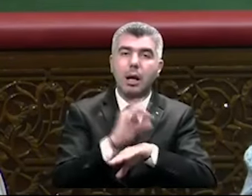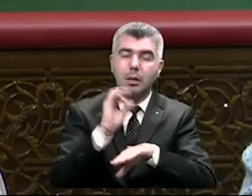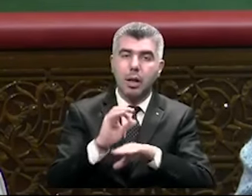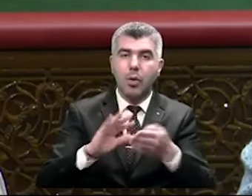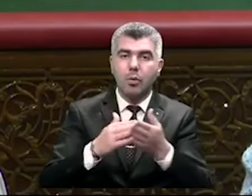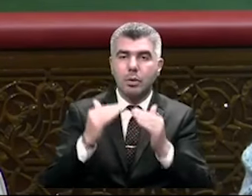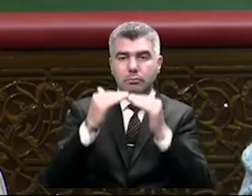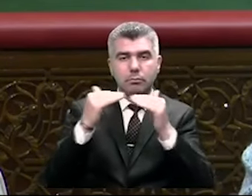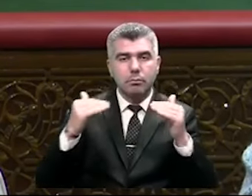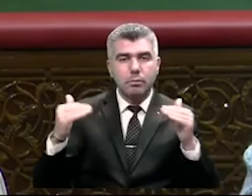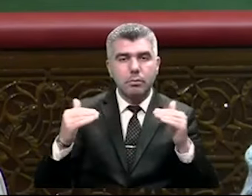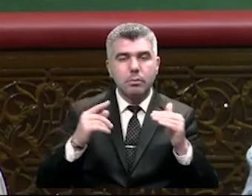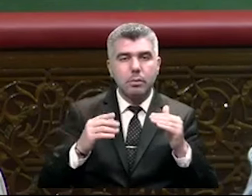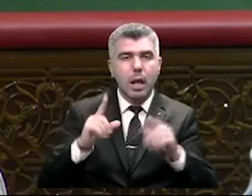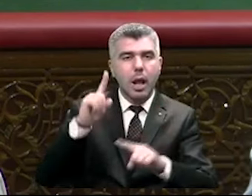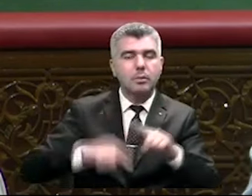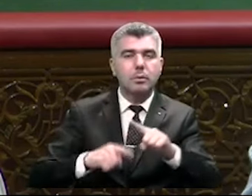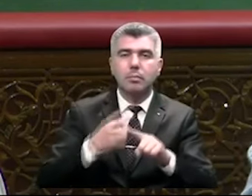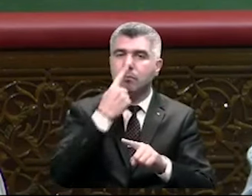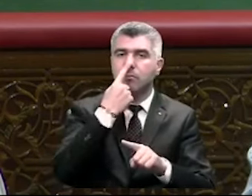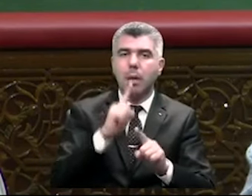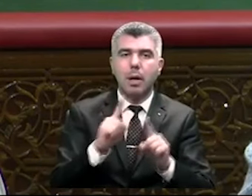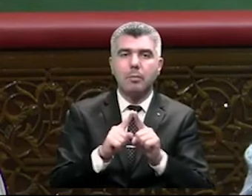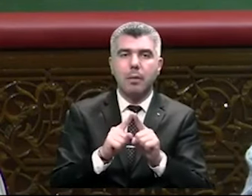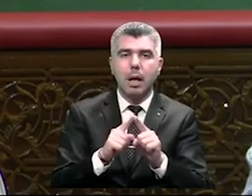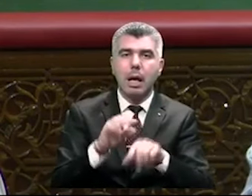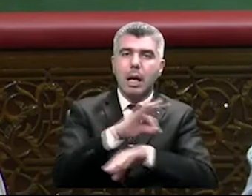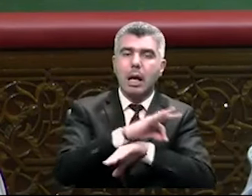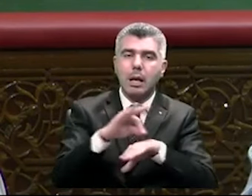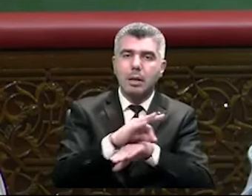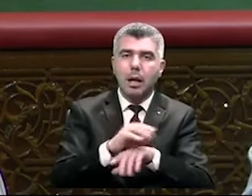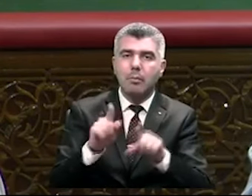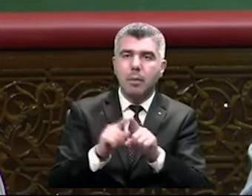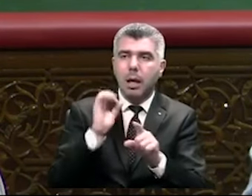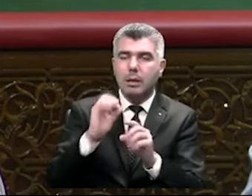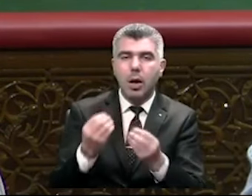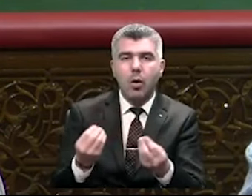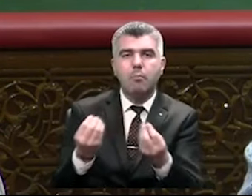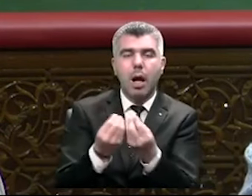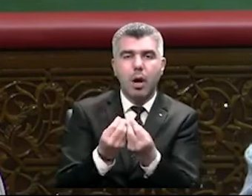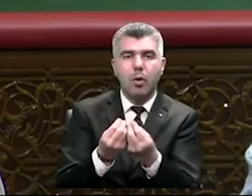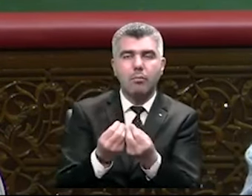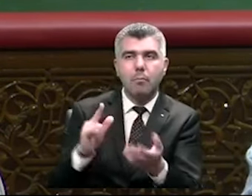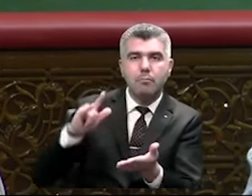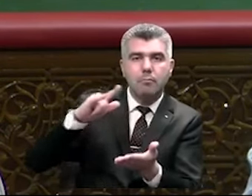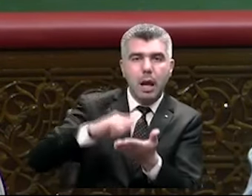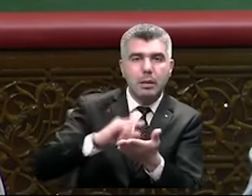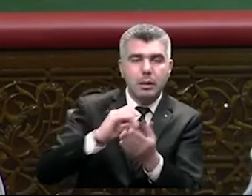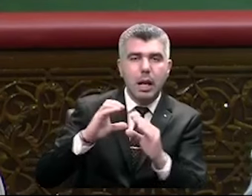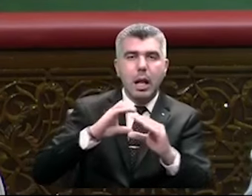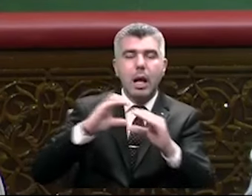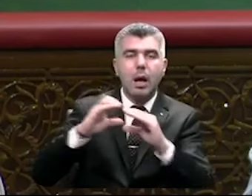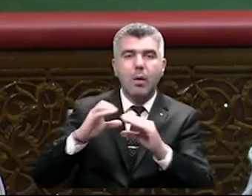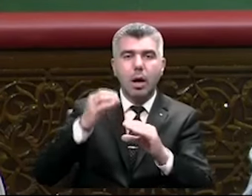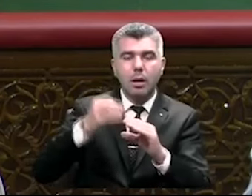السلم الاجتماعي ورفض الاداره التجاوب الحقيقي مع المطالب المشروعه لاخواننا في الجامعه الوطنيه نقل جوي ونهج حوار شكلي